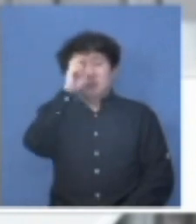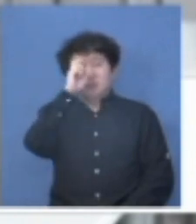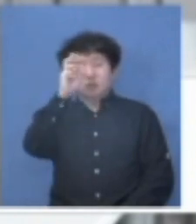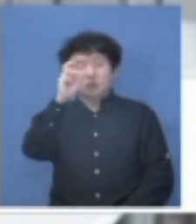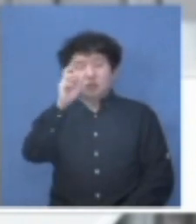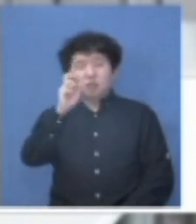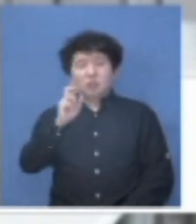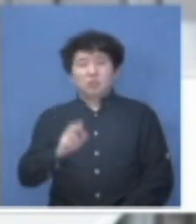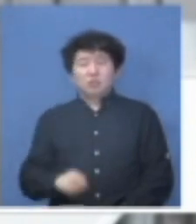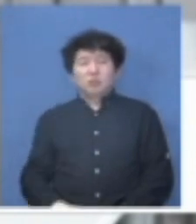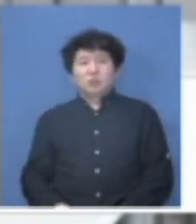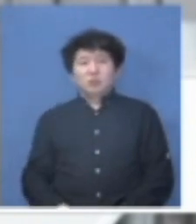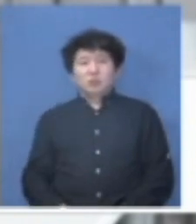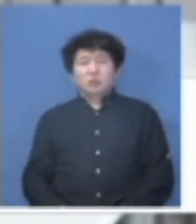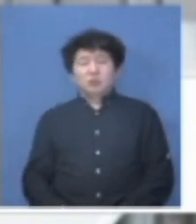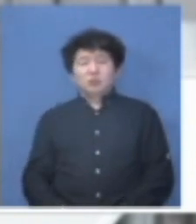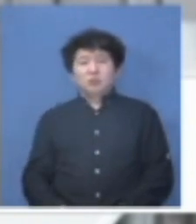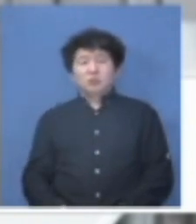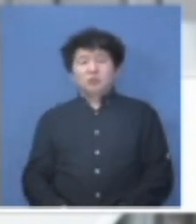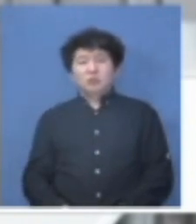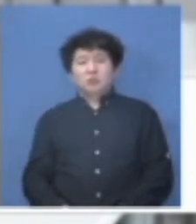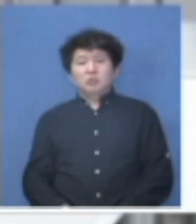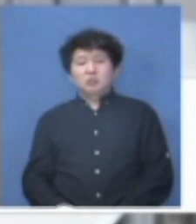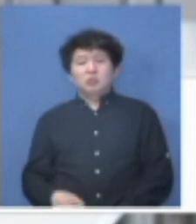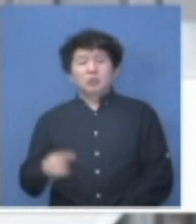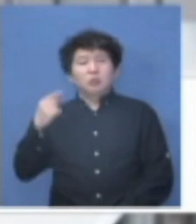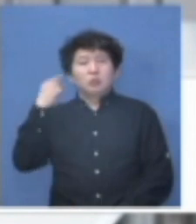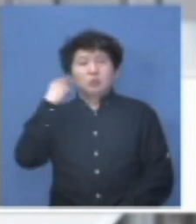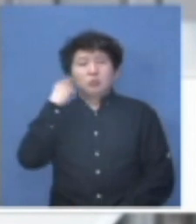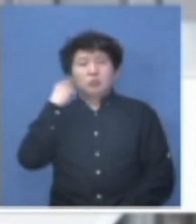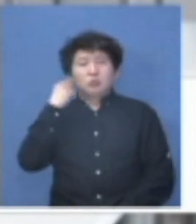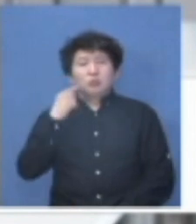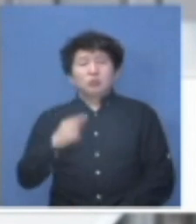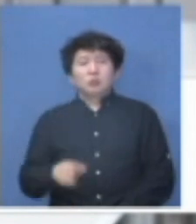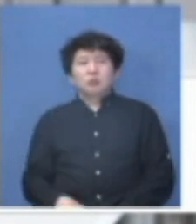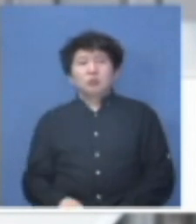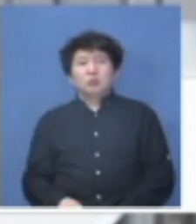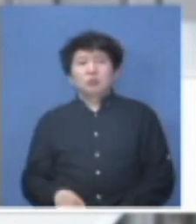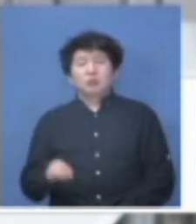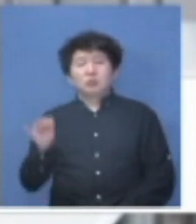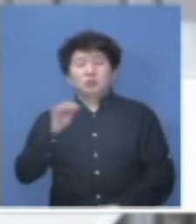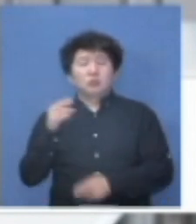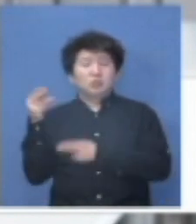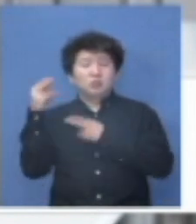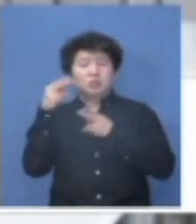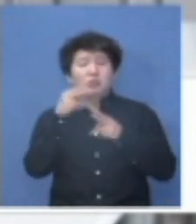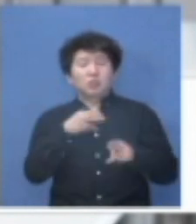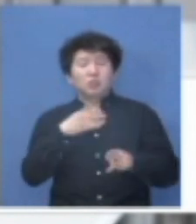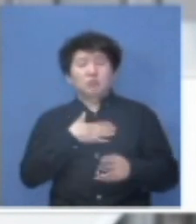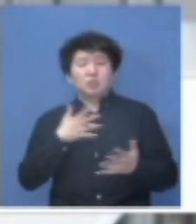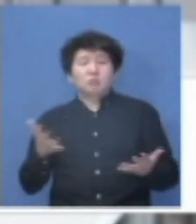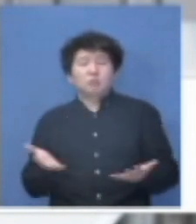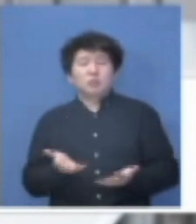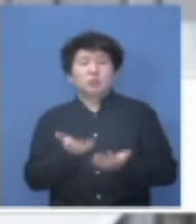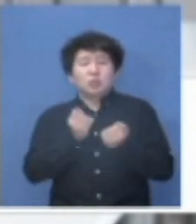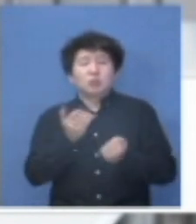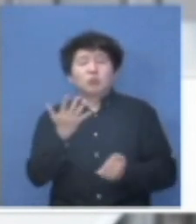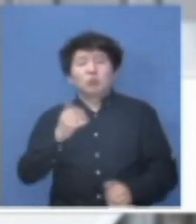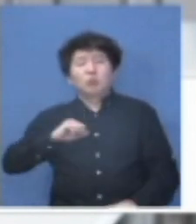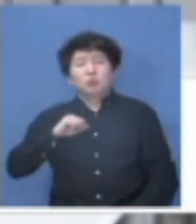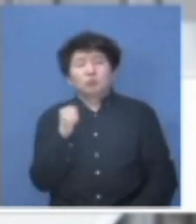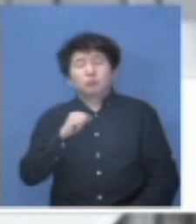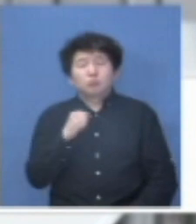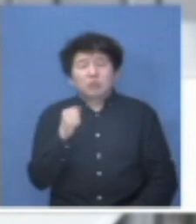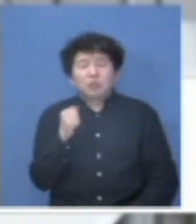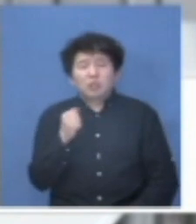И очень известные люди. Они просто услышали по Facebook и приехали меня поддержать. И сколько земляков, сколько друзей, одноклассников здесь